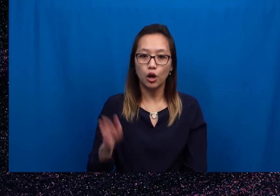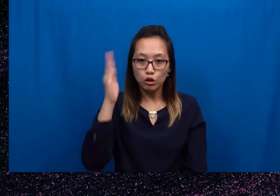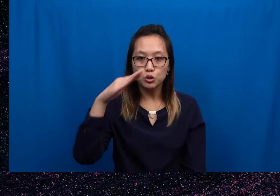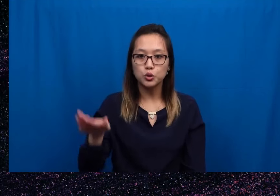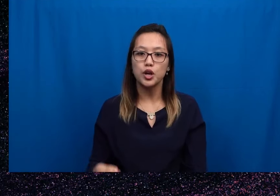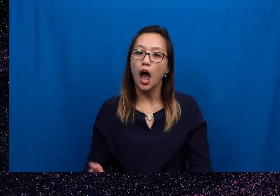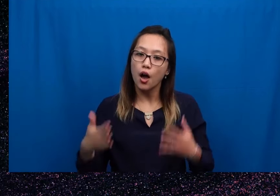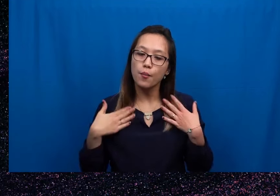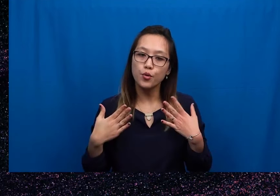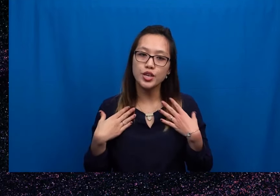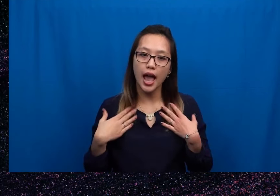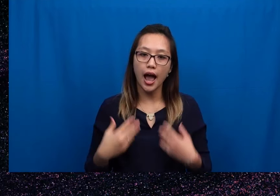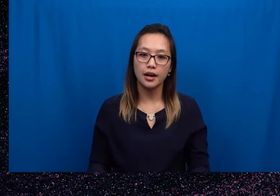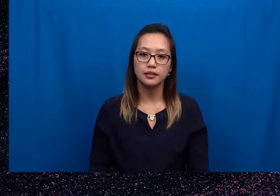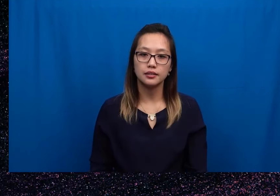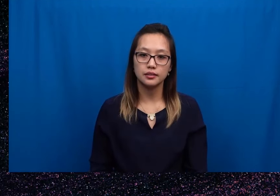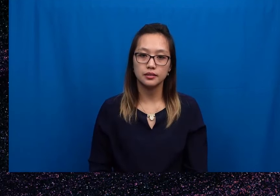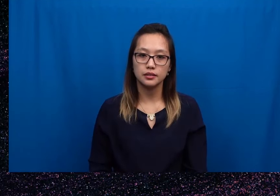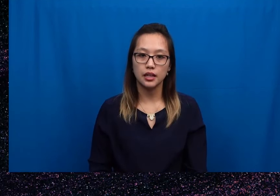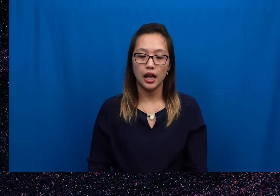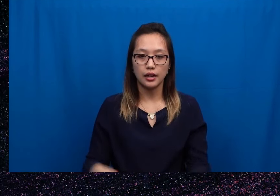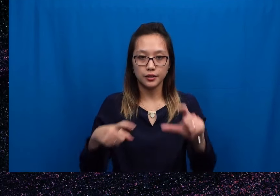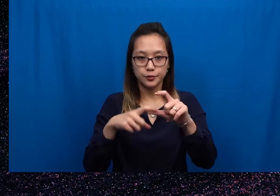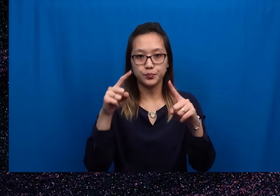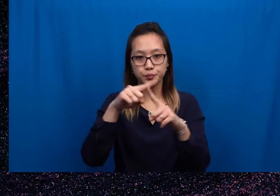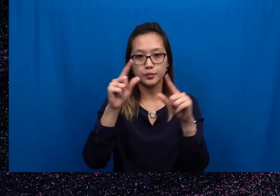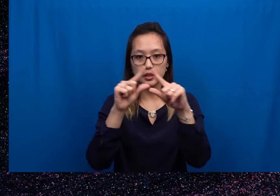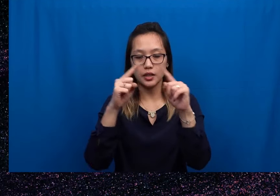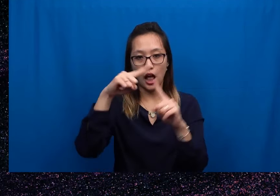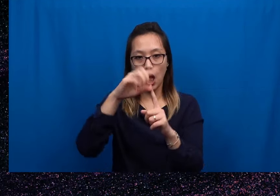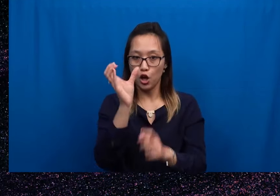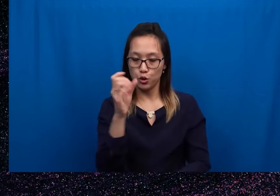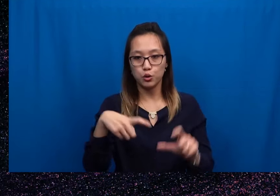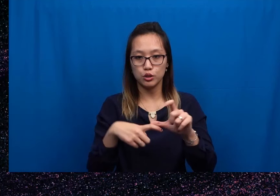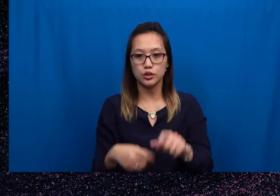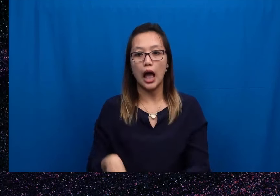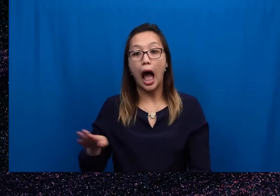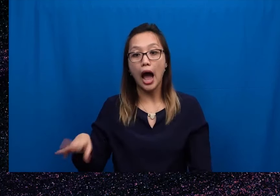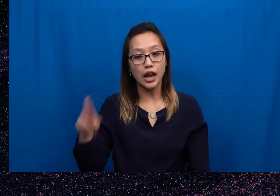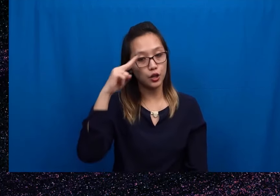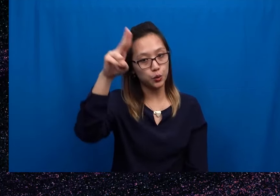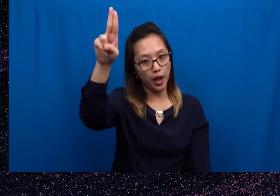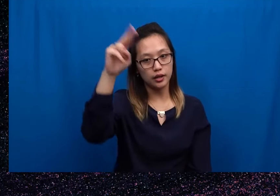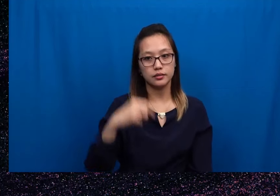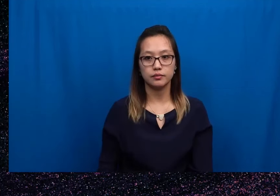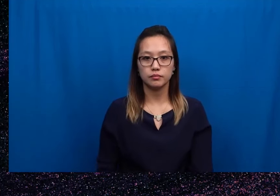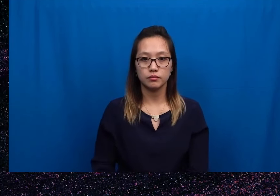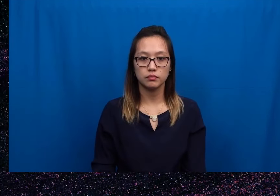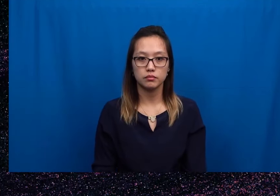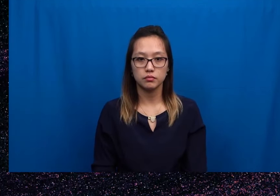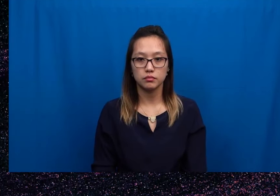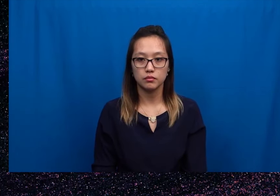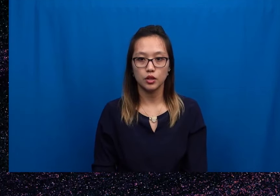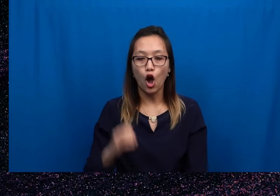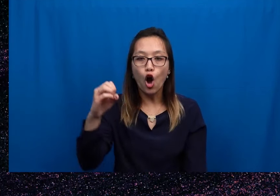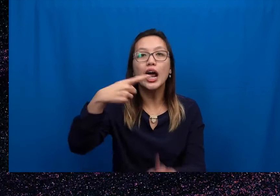saya adalah ada di antara saudara sudah berada di gereja, menjadi orang Kristen, bahkan sejak